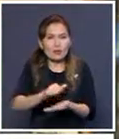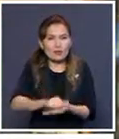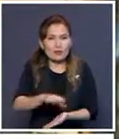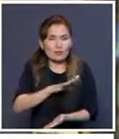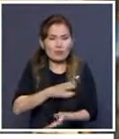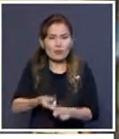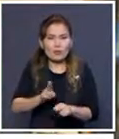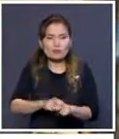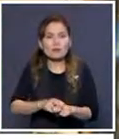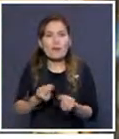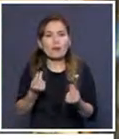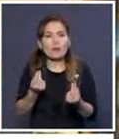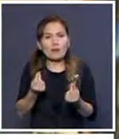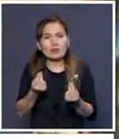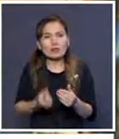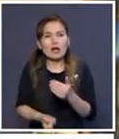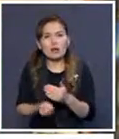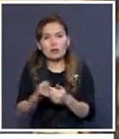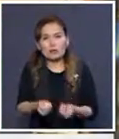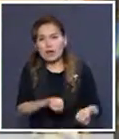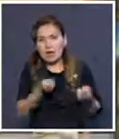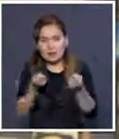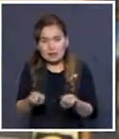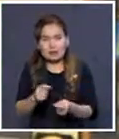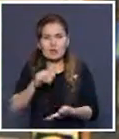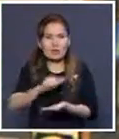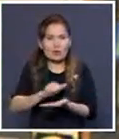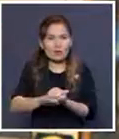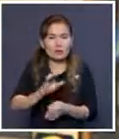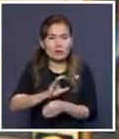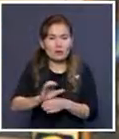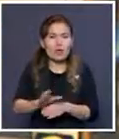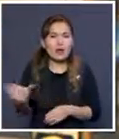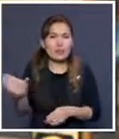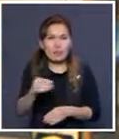де өте жоғары болған, тарихымызды білу, жаңағы ұлыларымыз тұрған соң мынау ұлылардың атын білетін болатын.